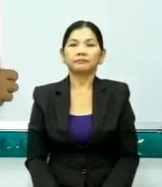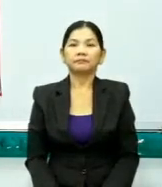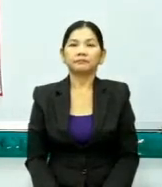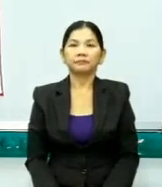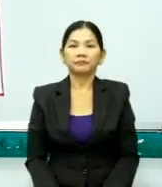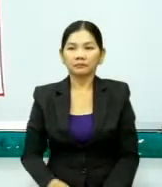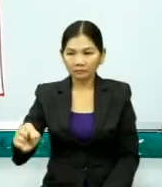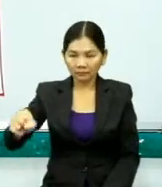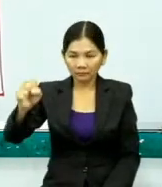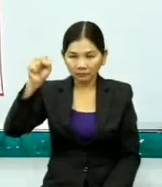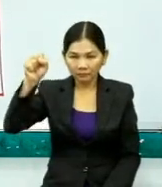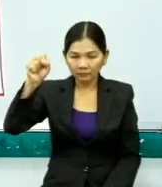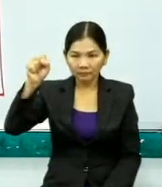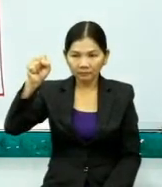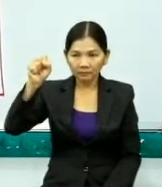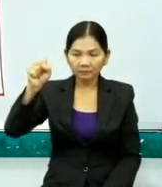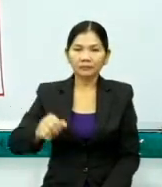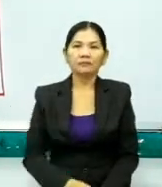lãng.